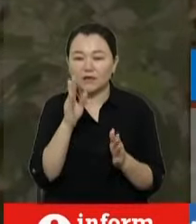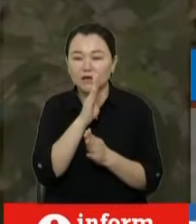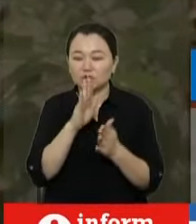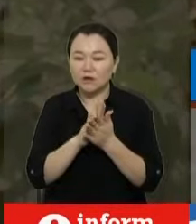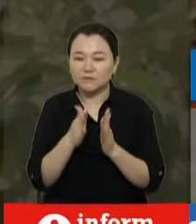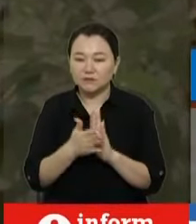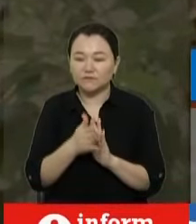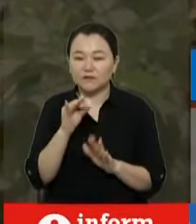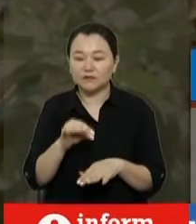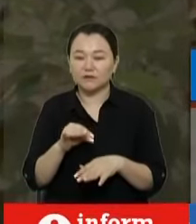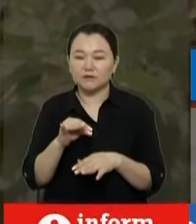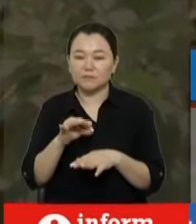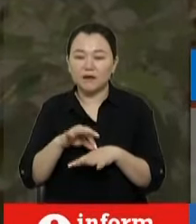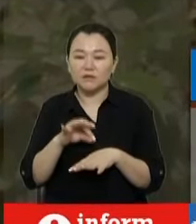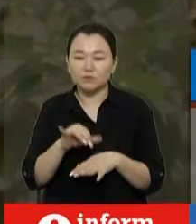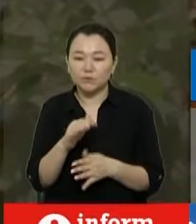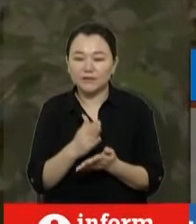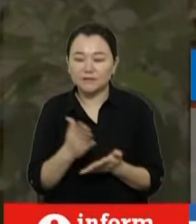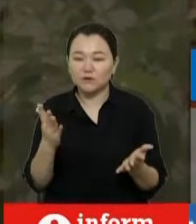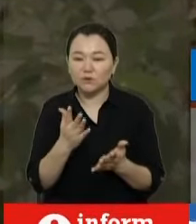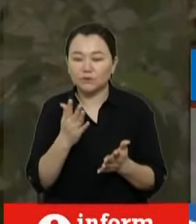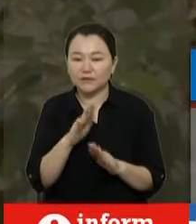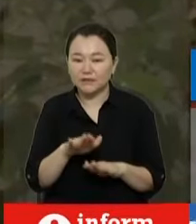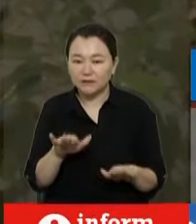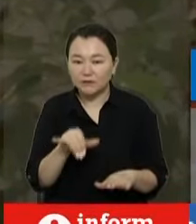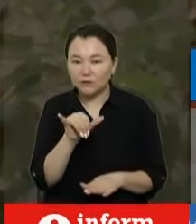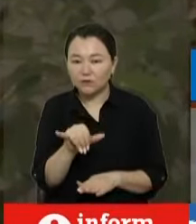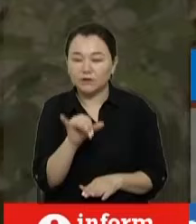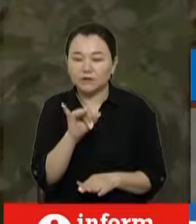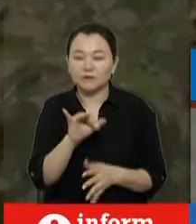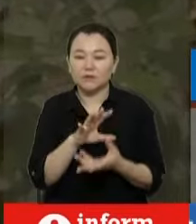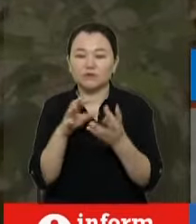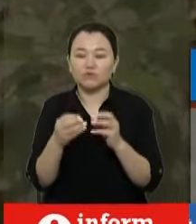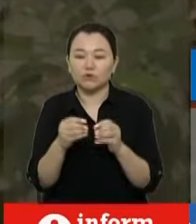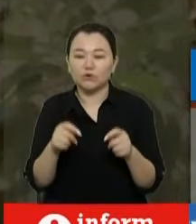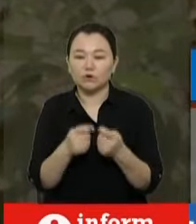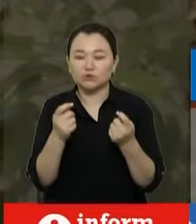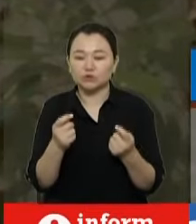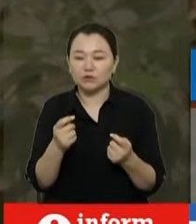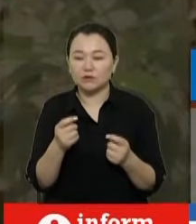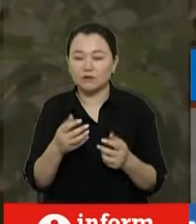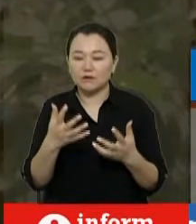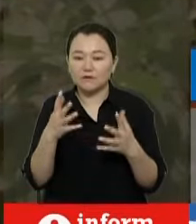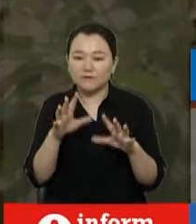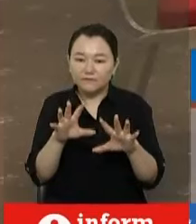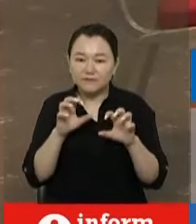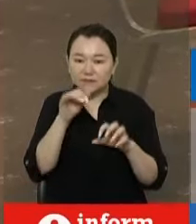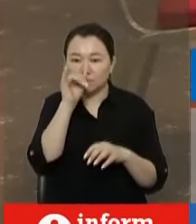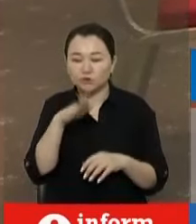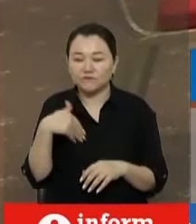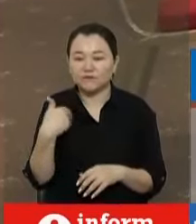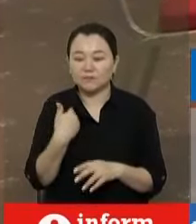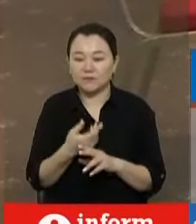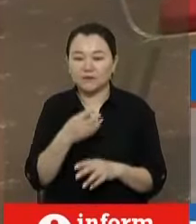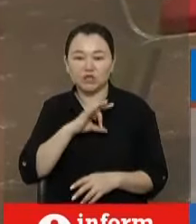и сопутствующие заболевания у детей, которые приводят к нарушению всасывания витаминов в кишечнике, например.